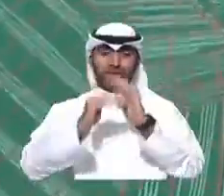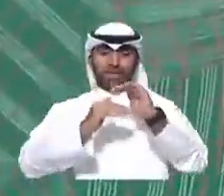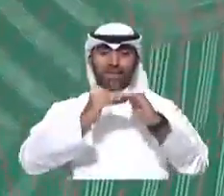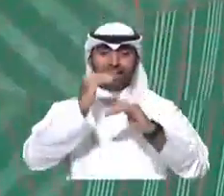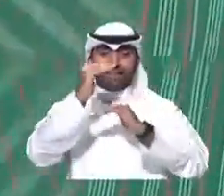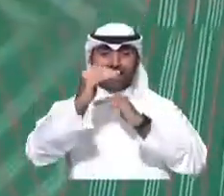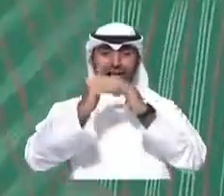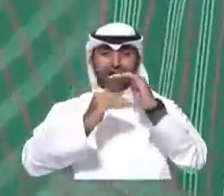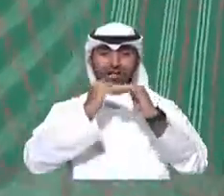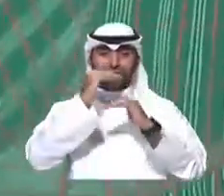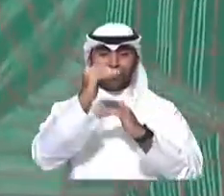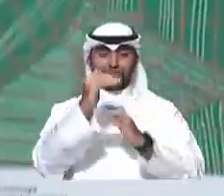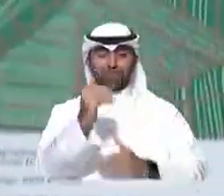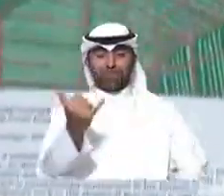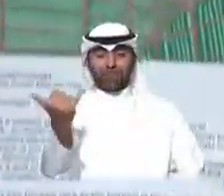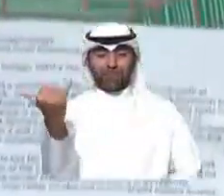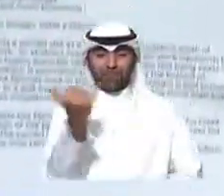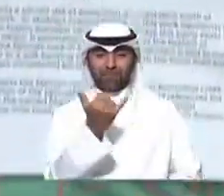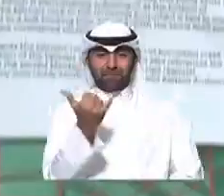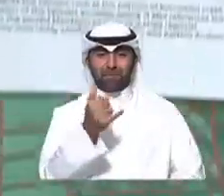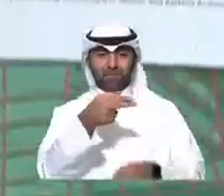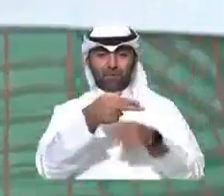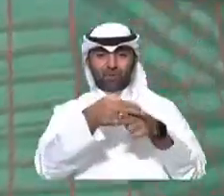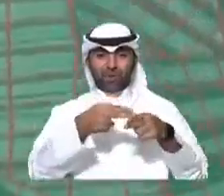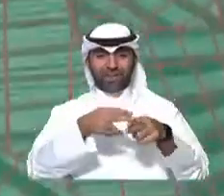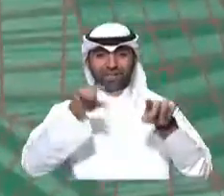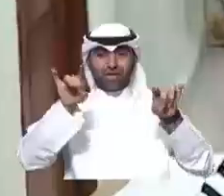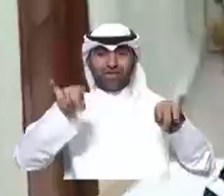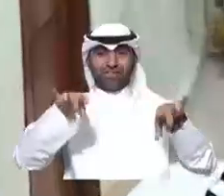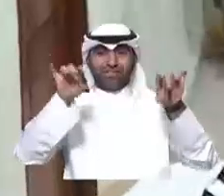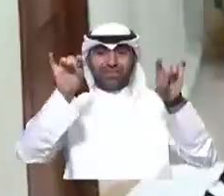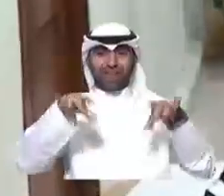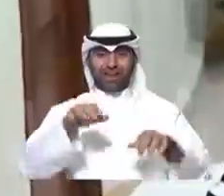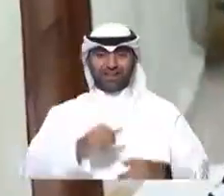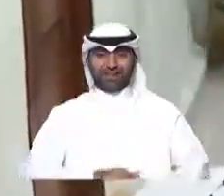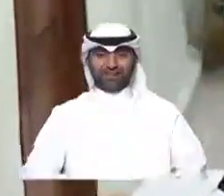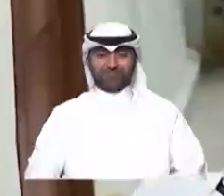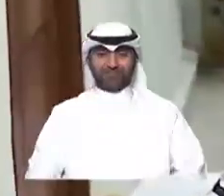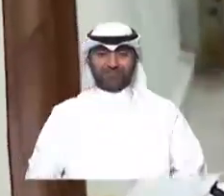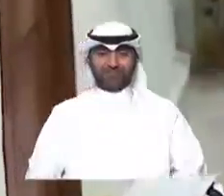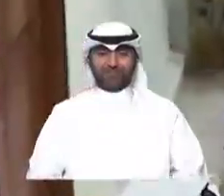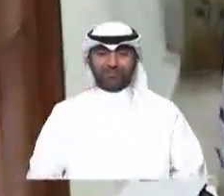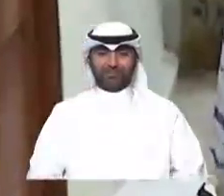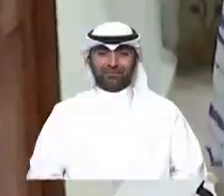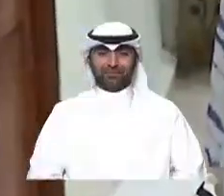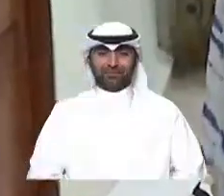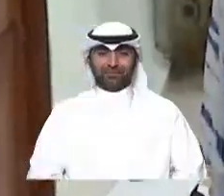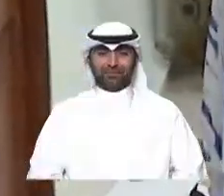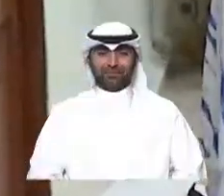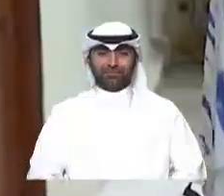بين البلدين في مجالات الثقافة والفنون. فهد التركي، تلفزيون دولة الكويت.